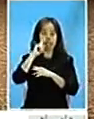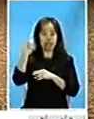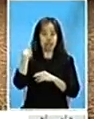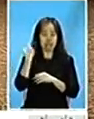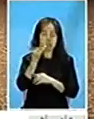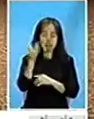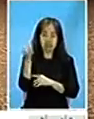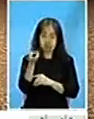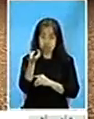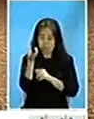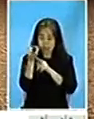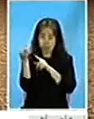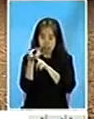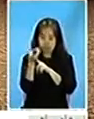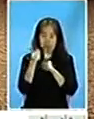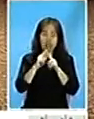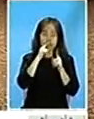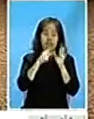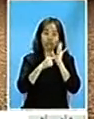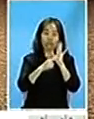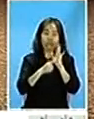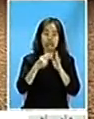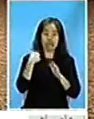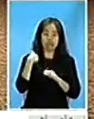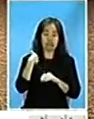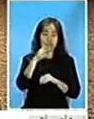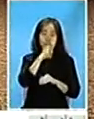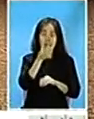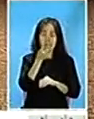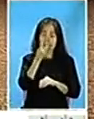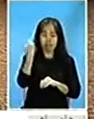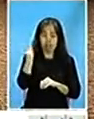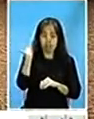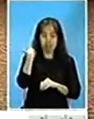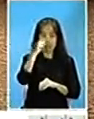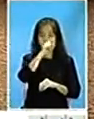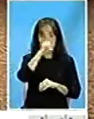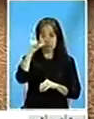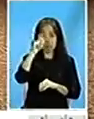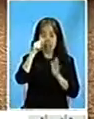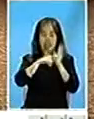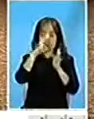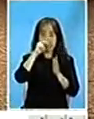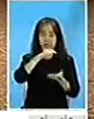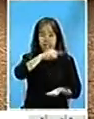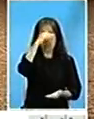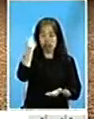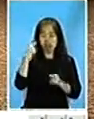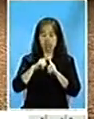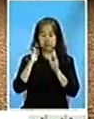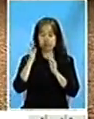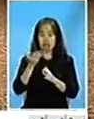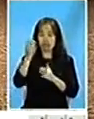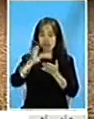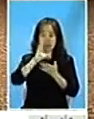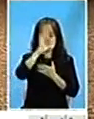ข้าวที่เราจะมีนะคะยกตัวอย่างเช่นถ้าเรามีข้าว10ล้านตันที่จะเข้าร่วมโครงการจำนำงบประมาณตัวเลขที่ขอไปจ่ายค่าโ